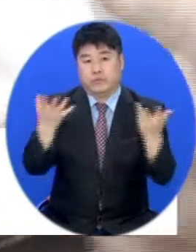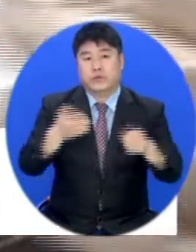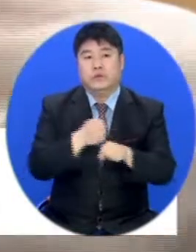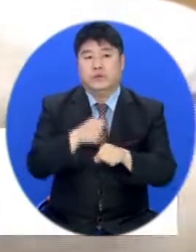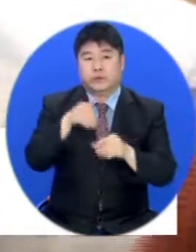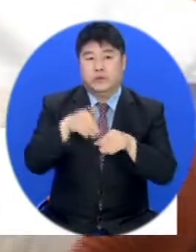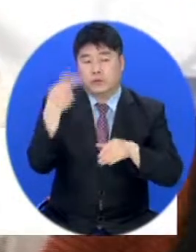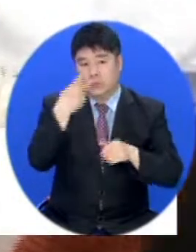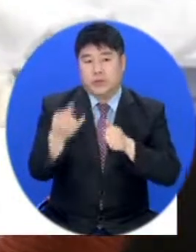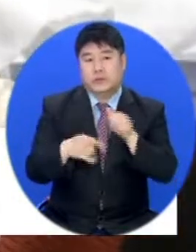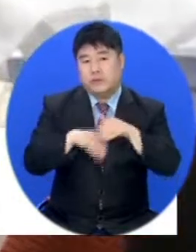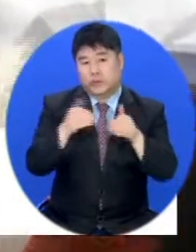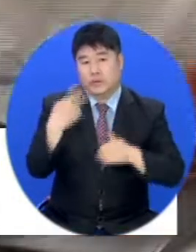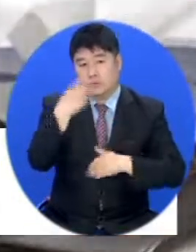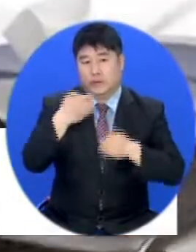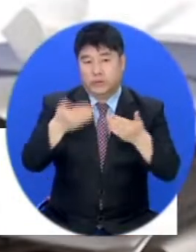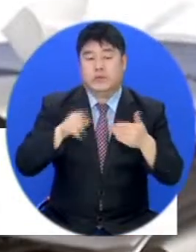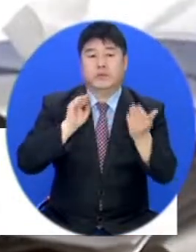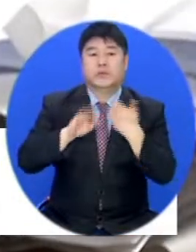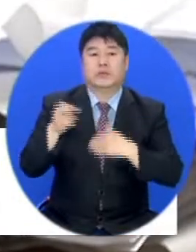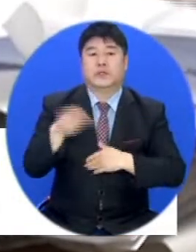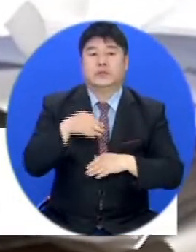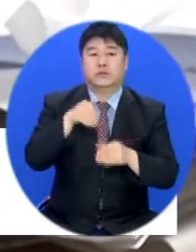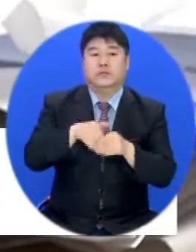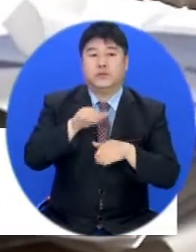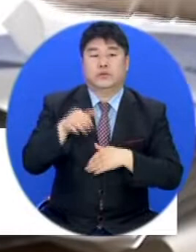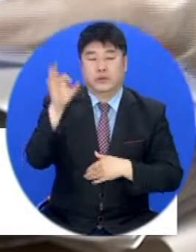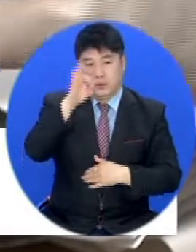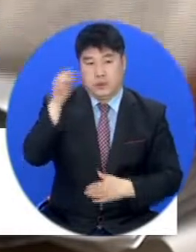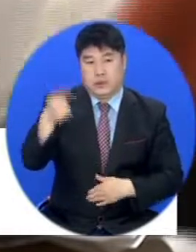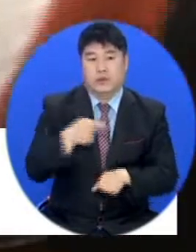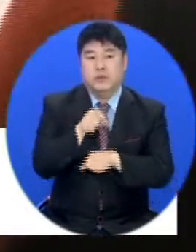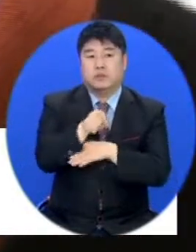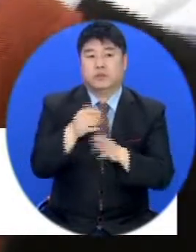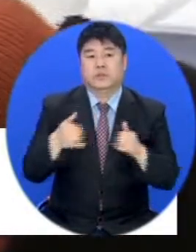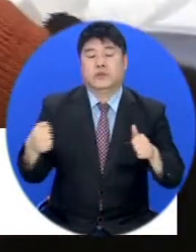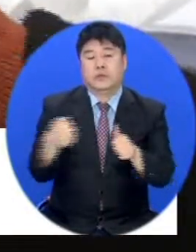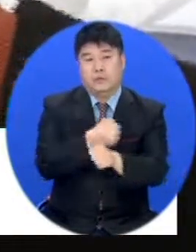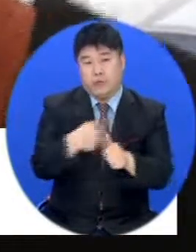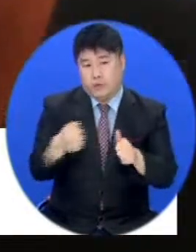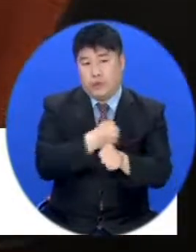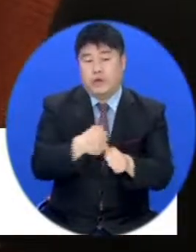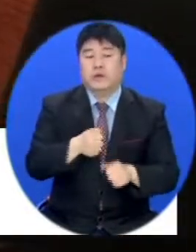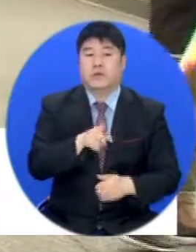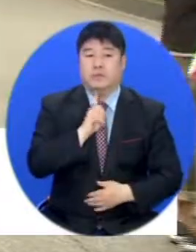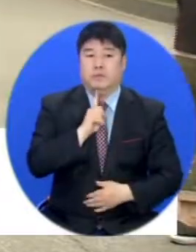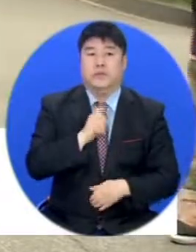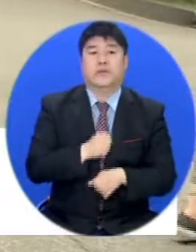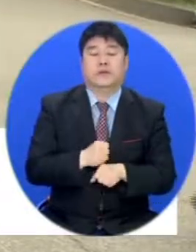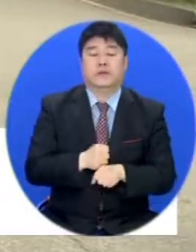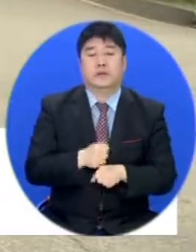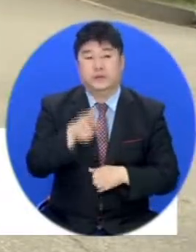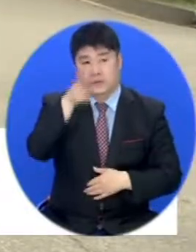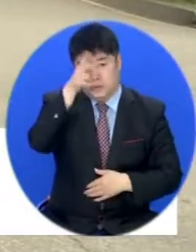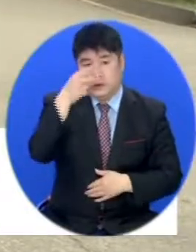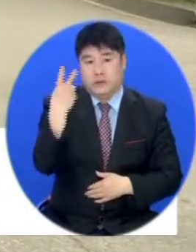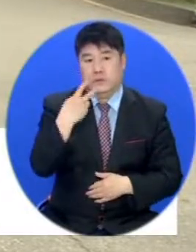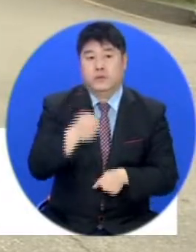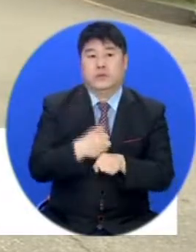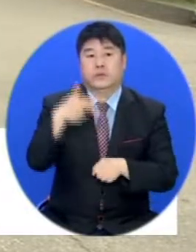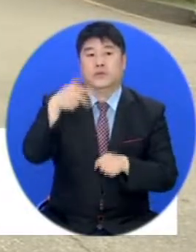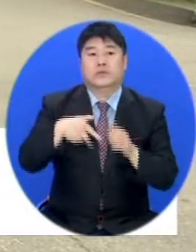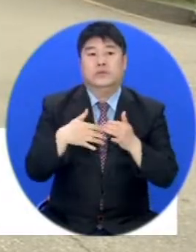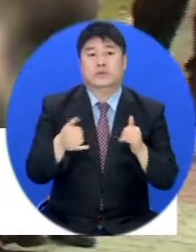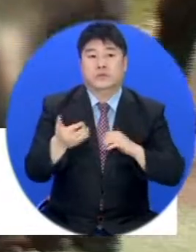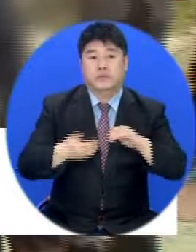선관위에 조사를 받았고 이후 다시 투표소를 찾아와 사무원을 폭행한 혐의를 받고 있습니다. 경찰 조사에서 주